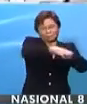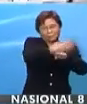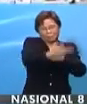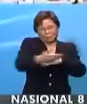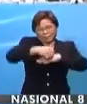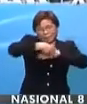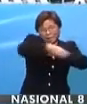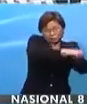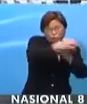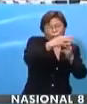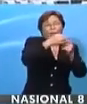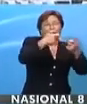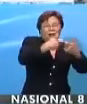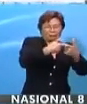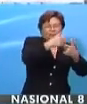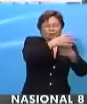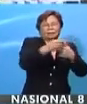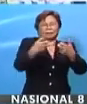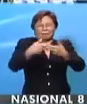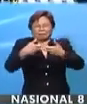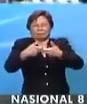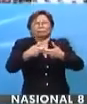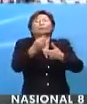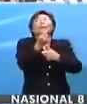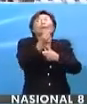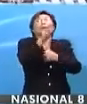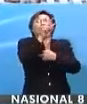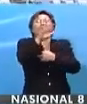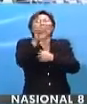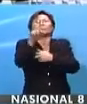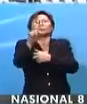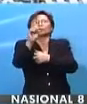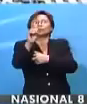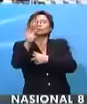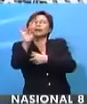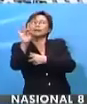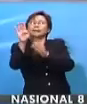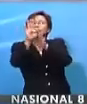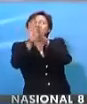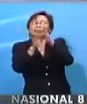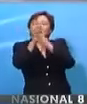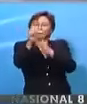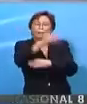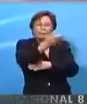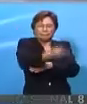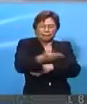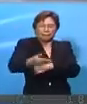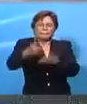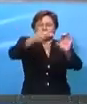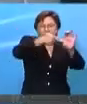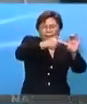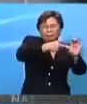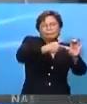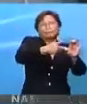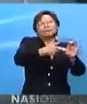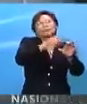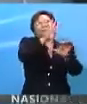barangan eksport utama adalah elektrik dan elektronik bernilai 25.08 bilion ringgit, produk petroleum